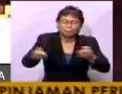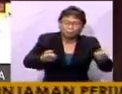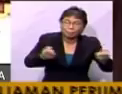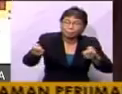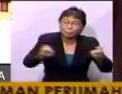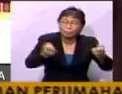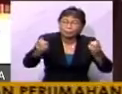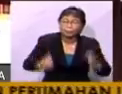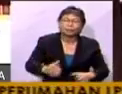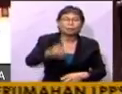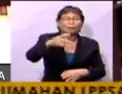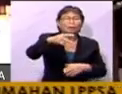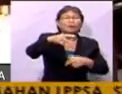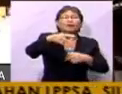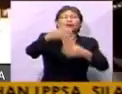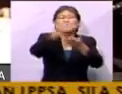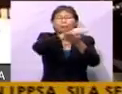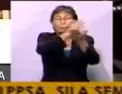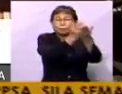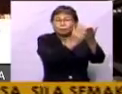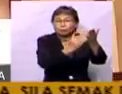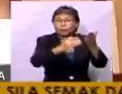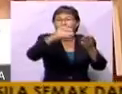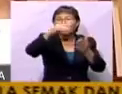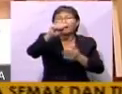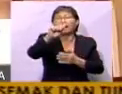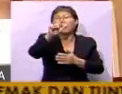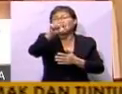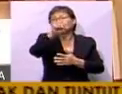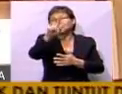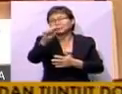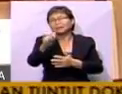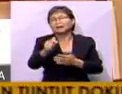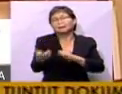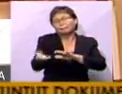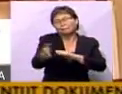atau ni Prodo Alza ini tersepit dan meninggal di tempat kejadian.